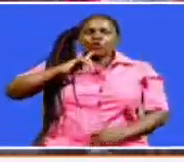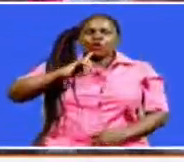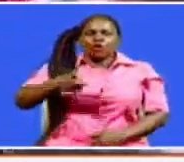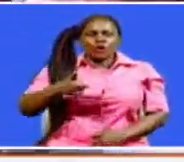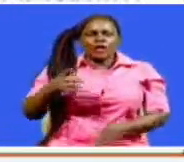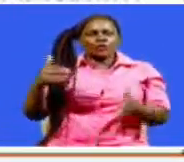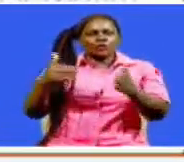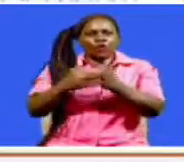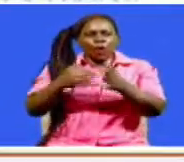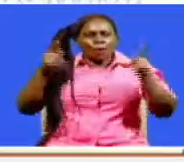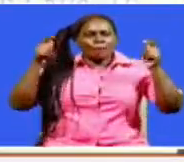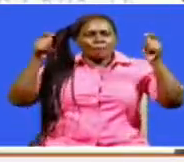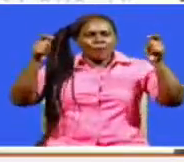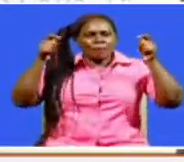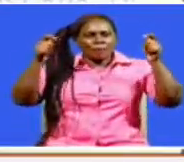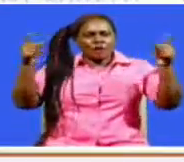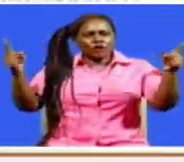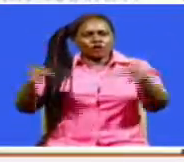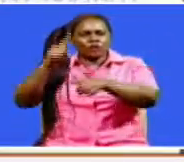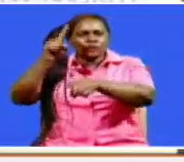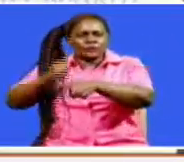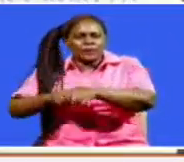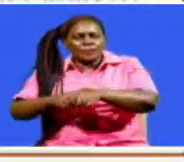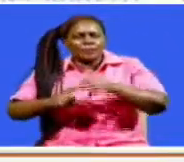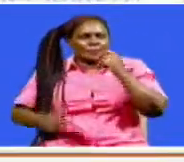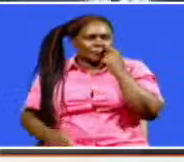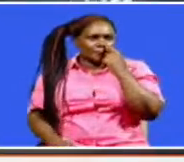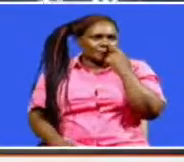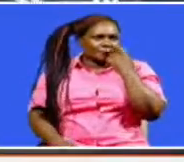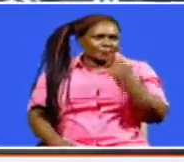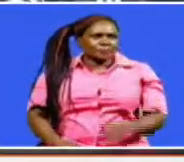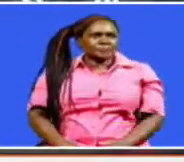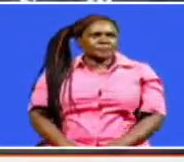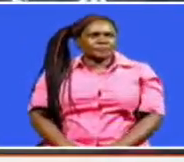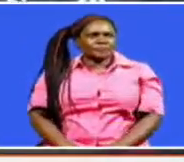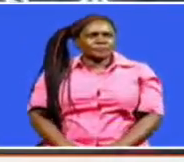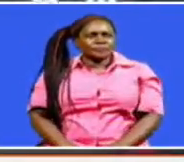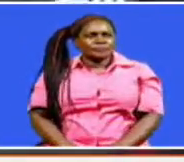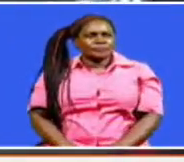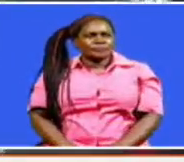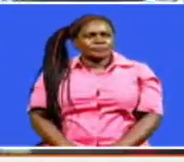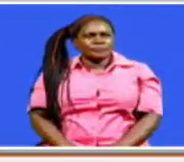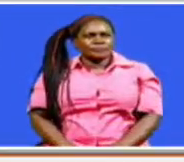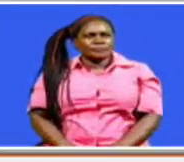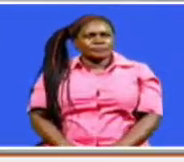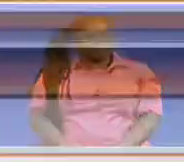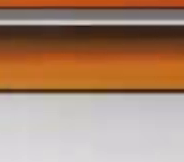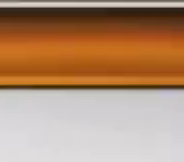amri ya kusimamisha mgomo huo kwa muda. Ken Gashuhi, KTN News.